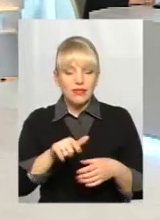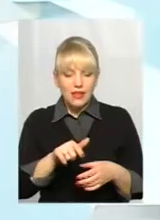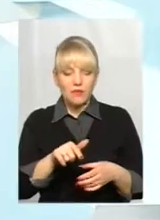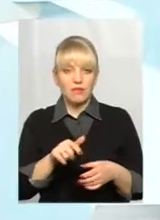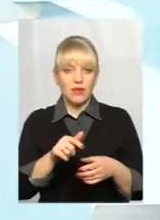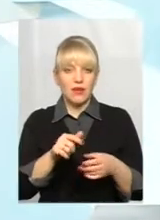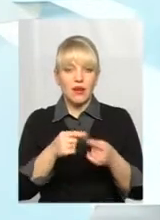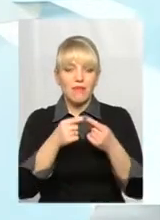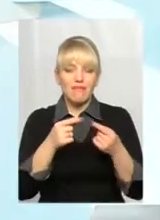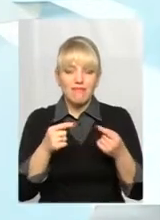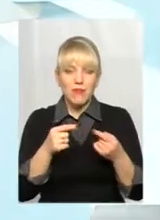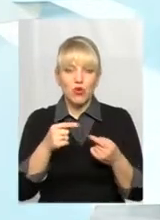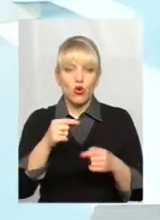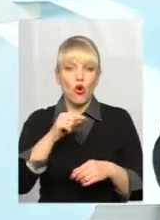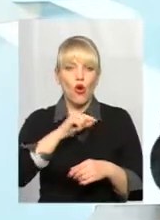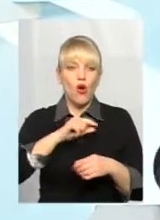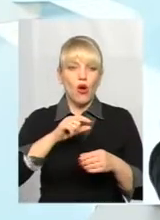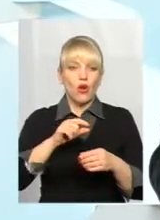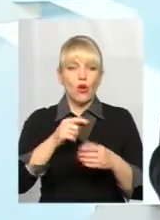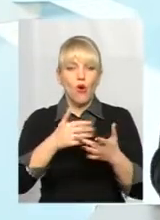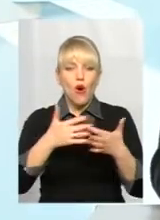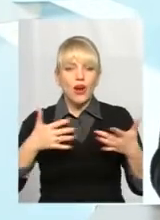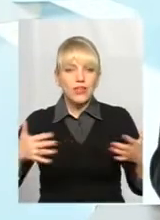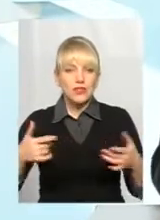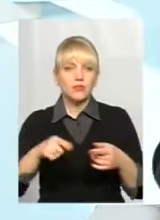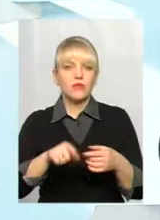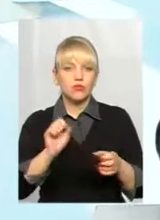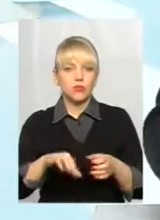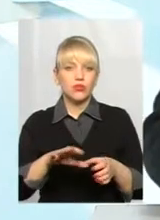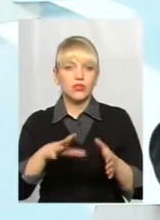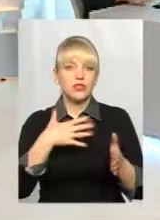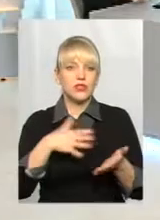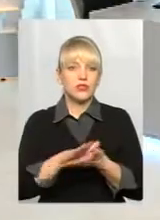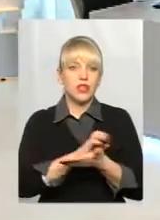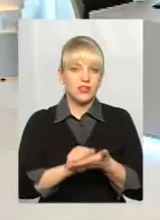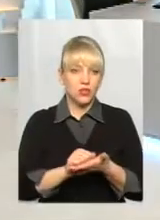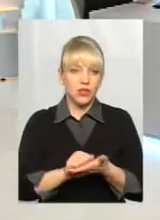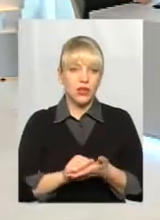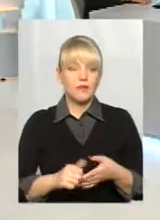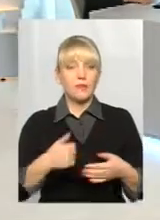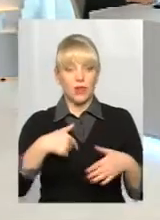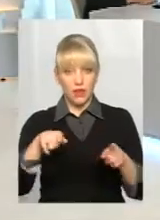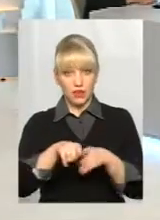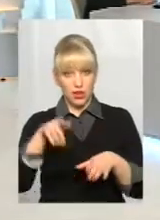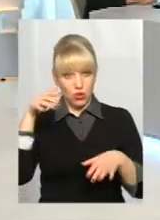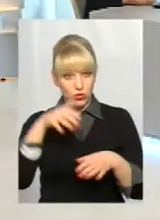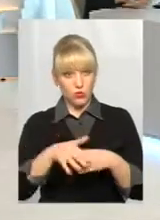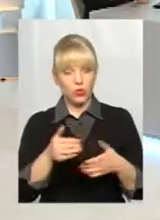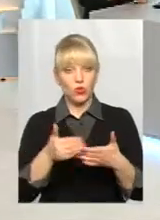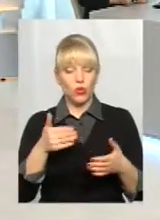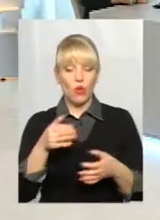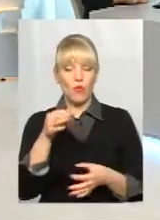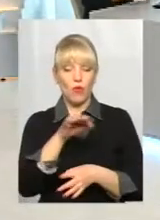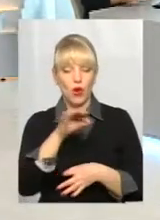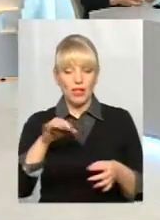для того, щоб перетравити, потрібний кисень. Це я вже так, щоб розуміли, про що мова йде. Так? Я так розумію, що до проекту самого будівництва ще